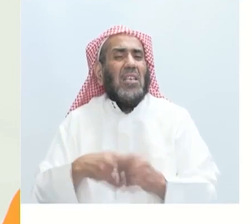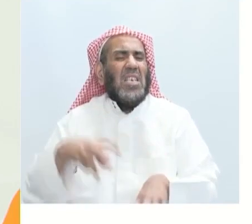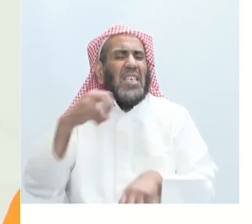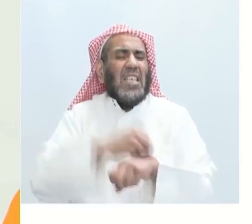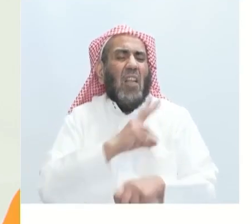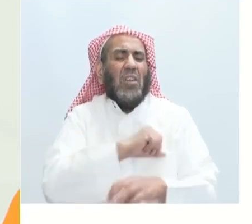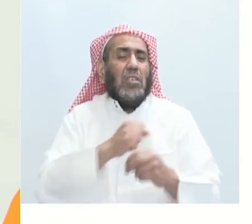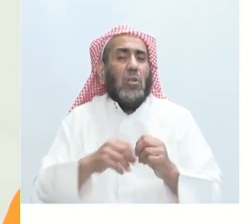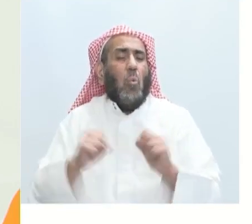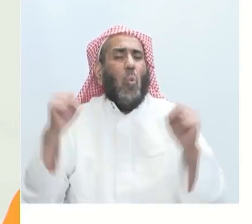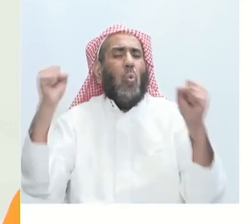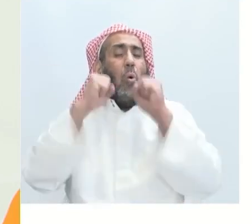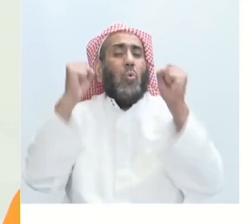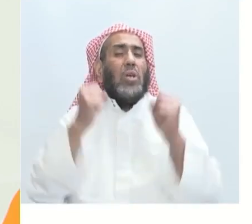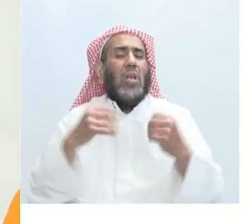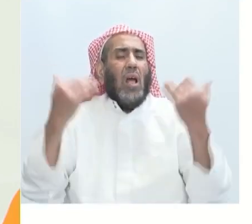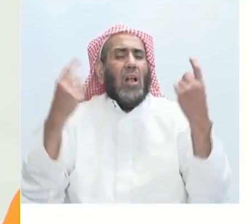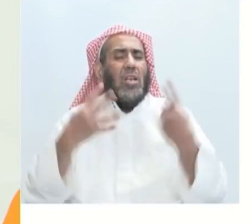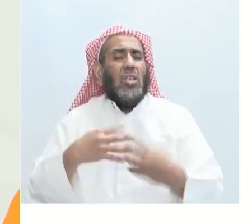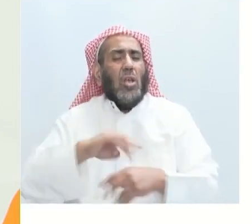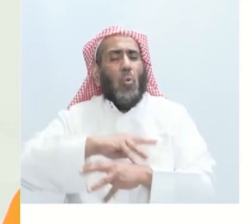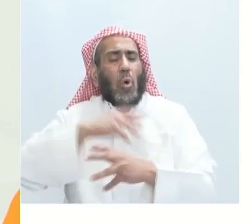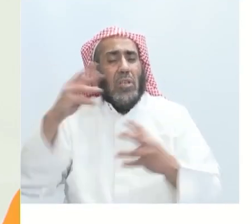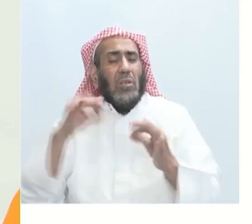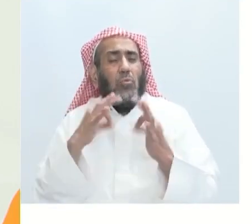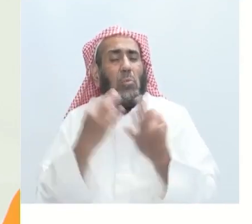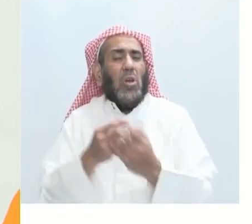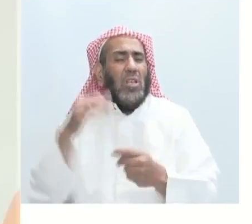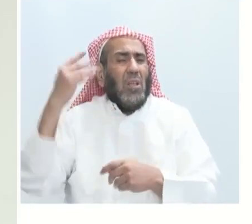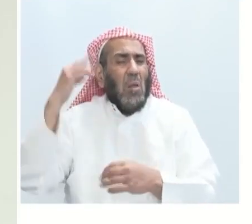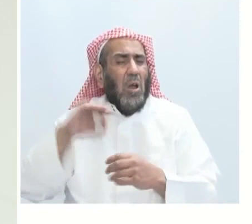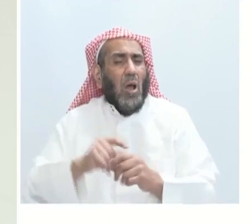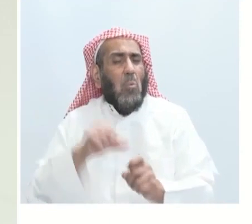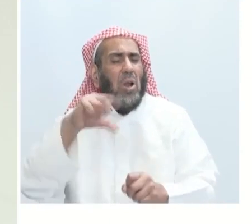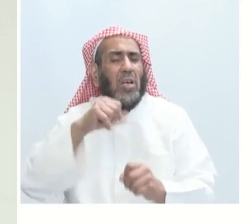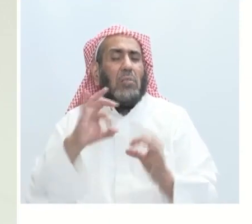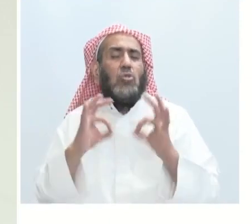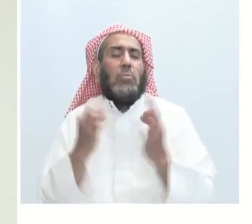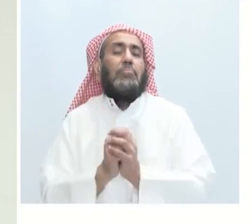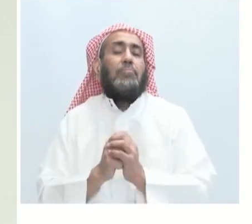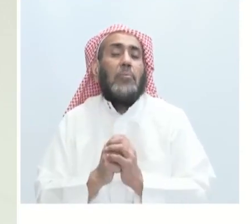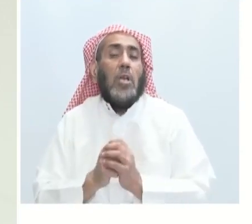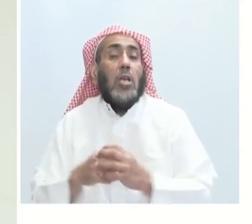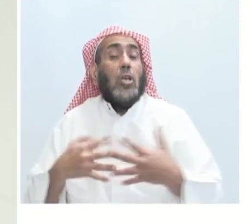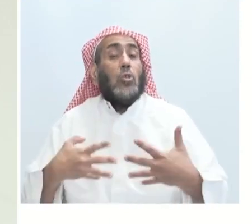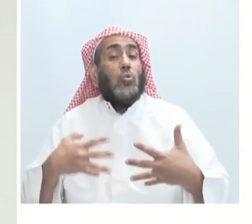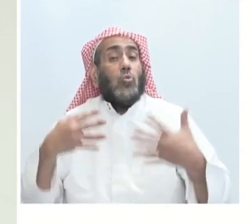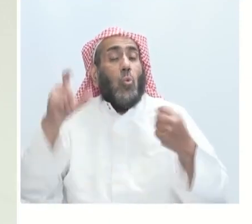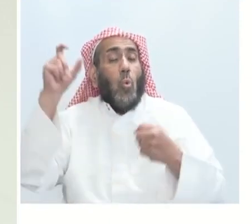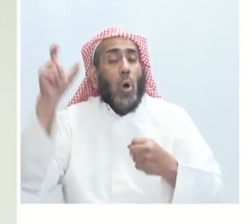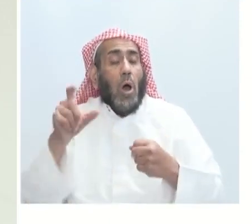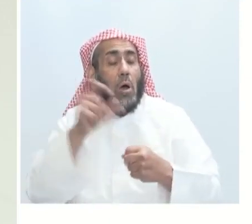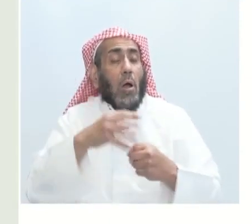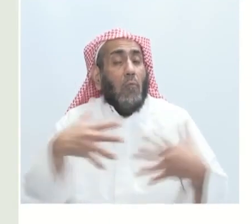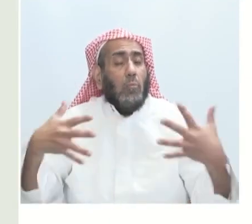وثوره الجزائر ومعالجه قضايا المجتمع ومشكلاته قضيه المراه والفقر ونقد المجتمع طبعا شعراءه هم في